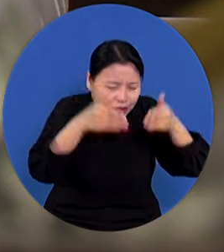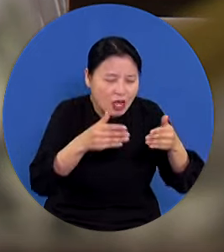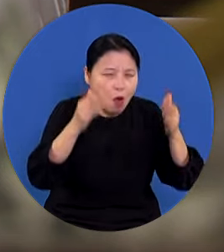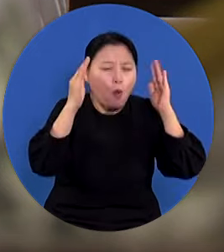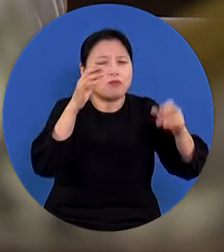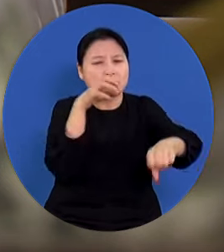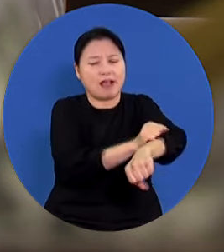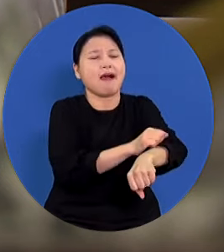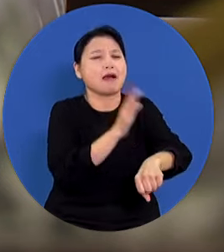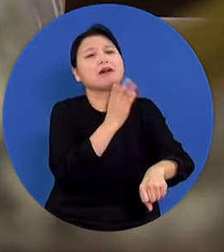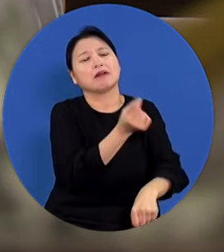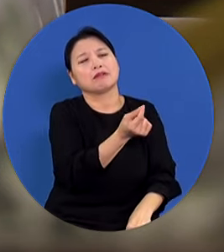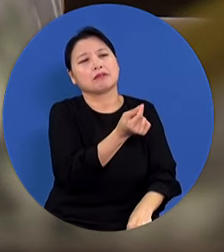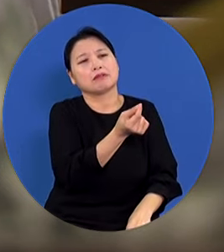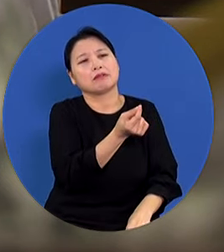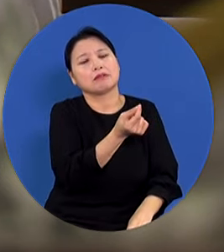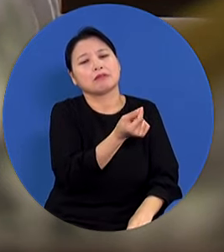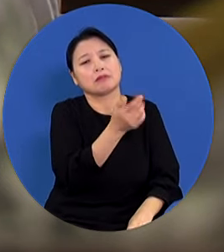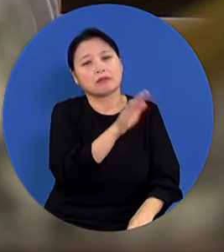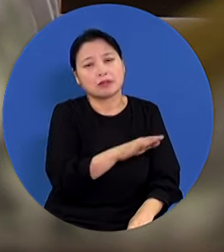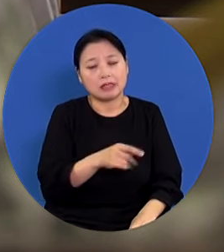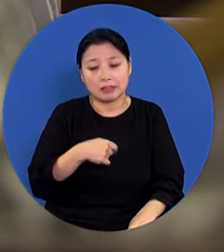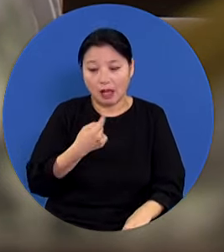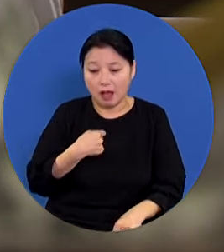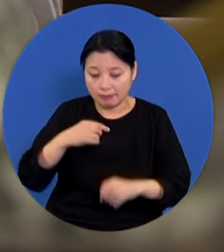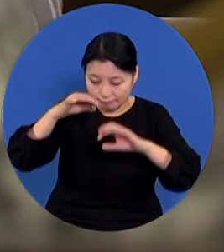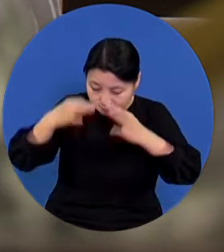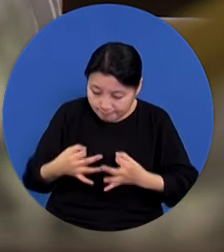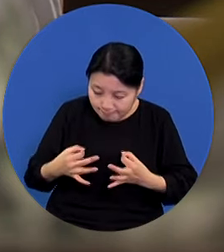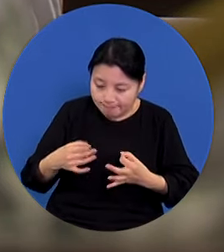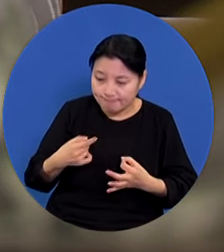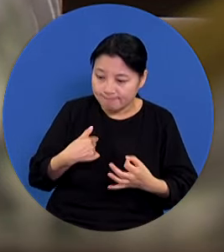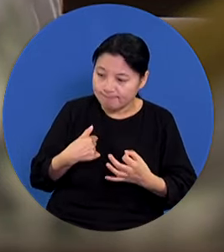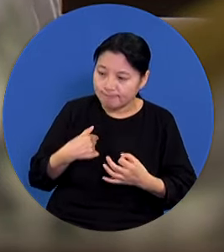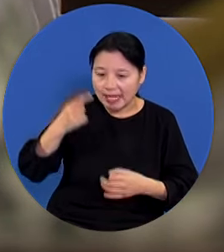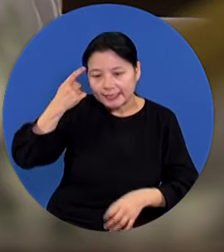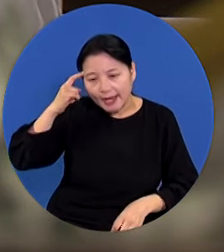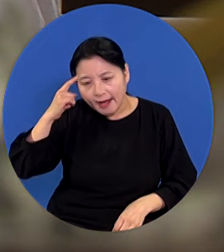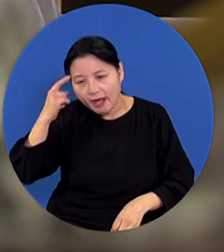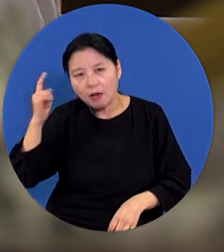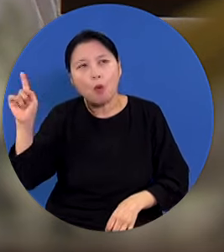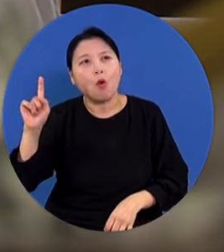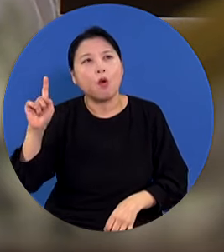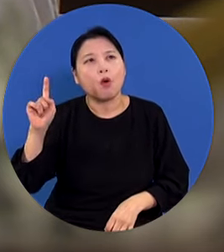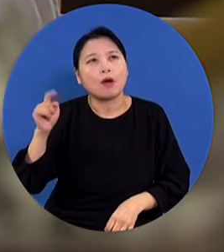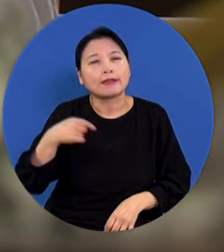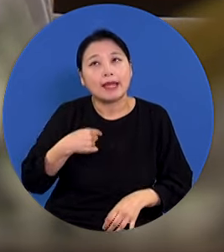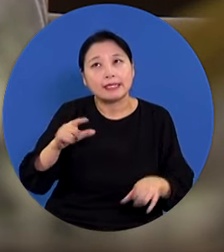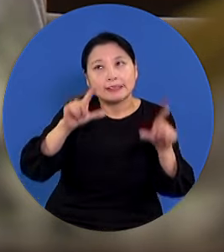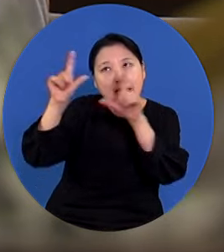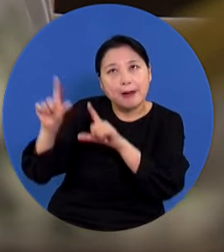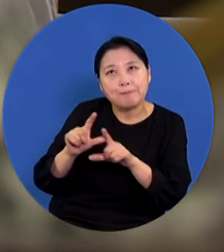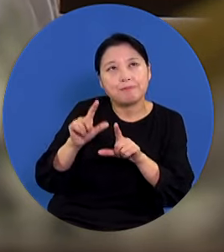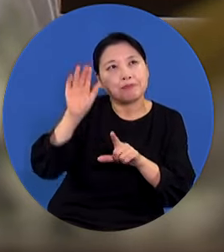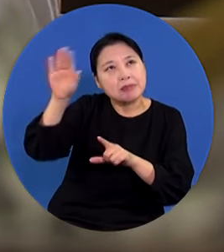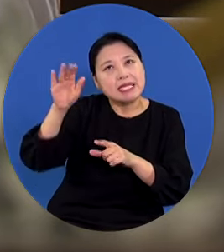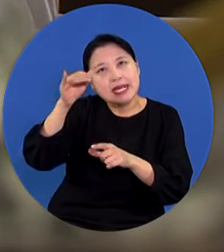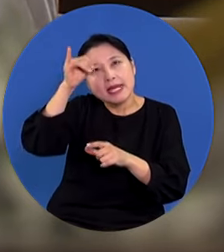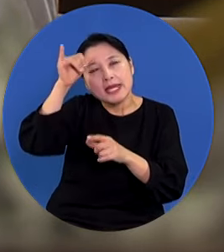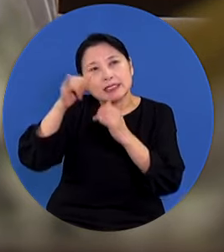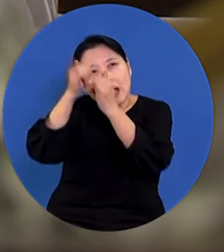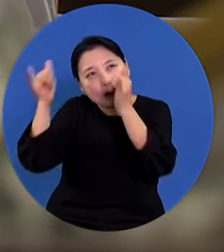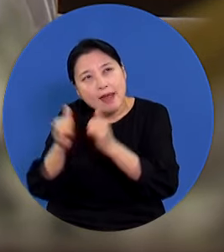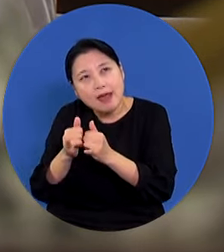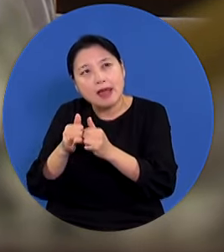다한 학생들이긴 한데 한편으로는 뭔가 자기를 돌이켜 본다거나 어떤 그런 인문사회적인 영향 예. 그런 거에